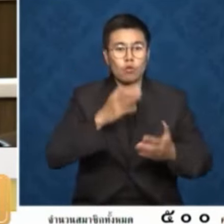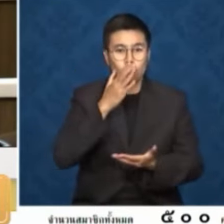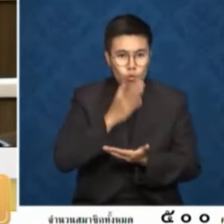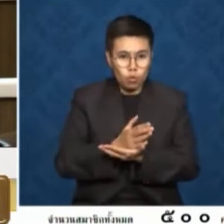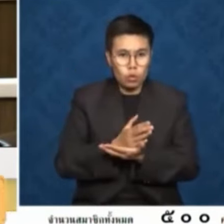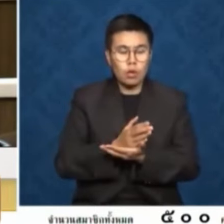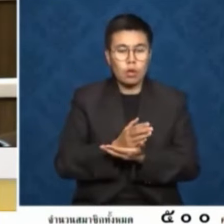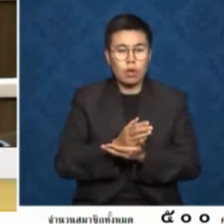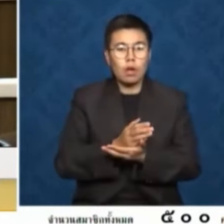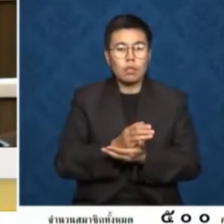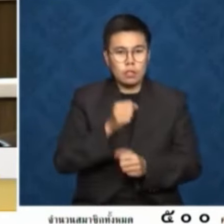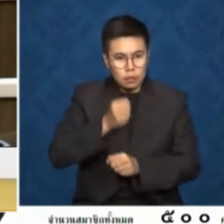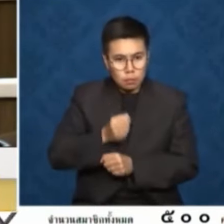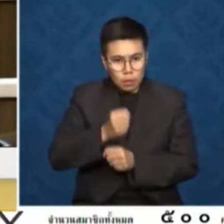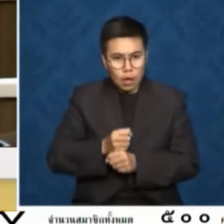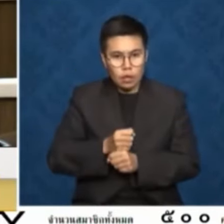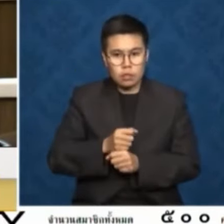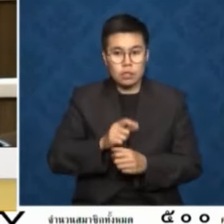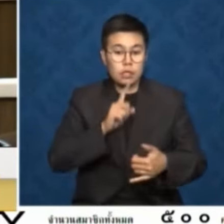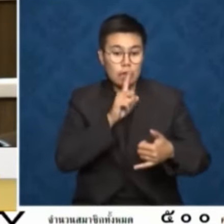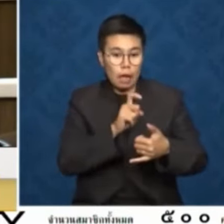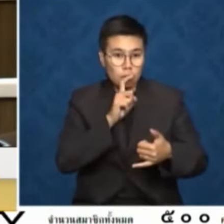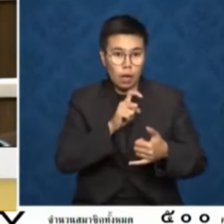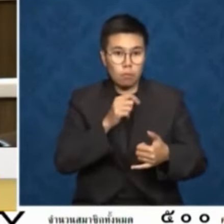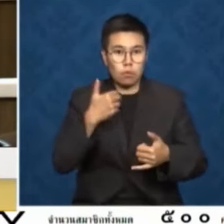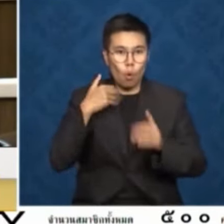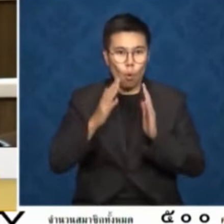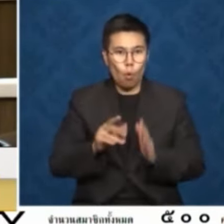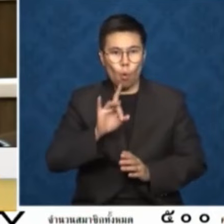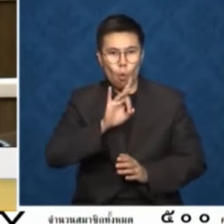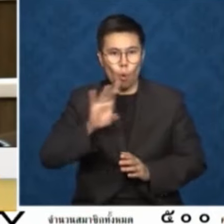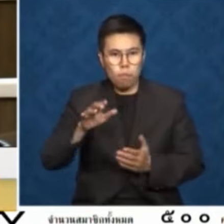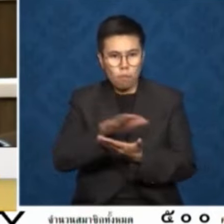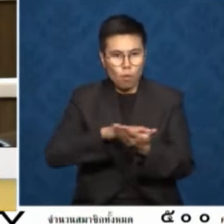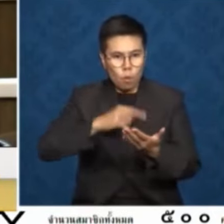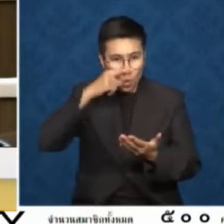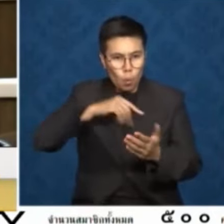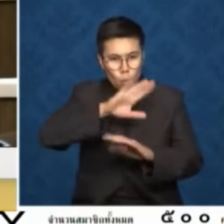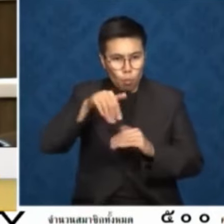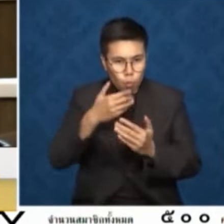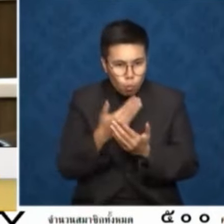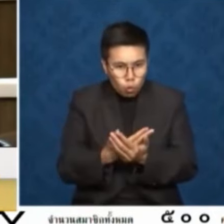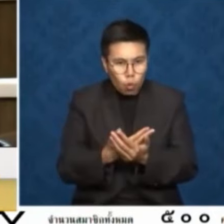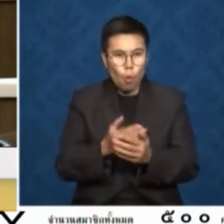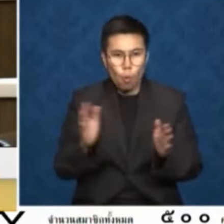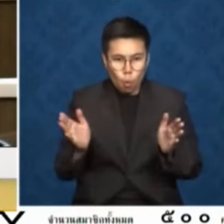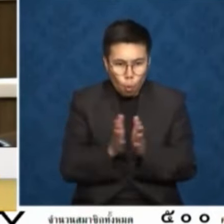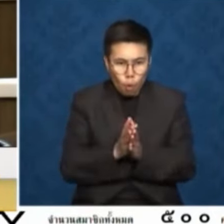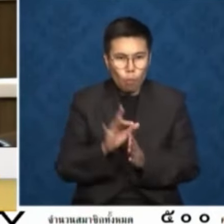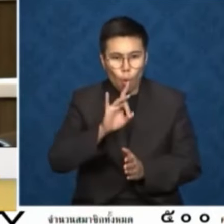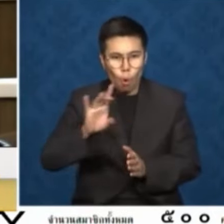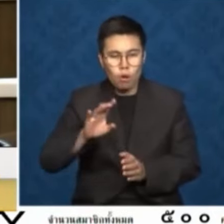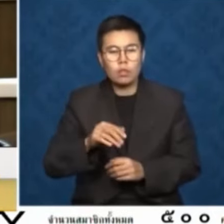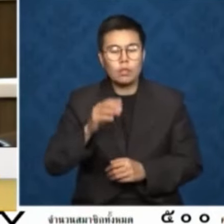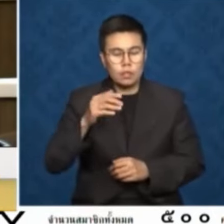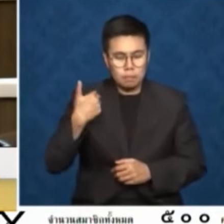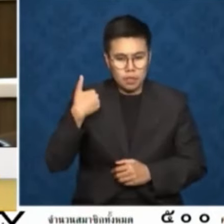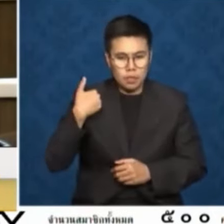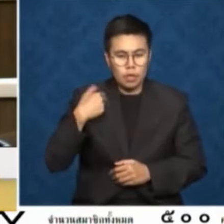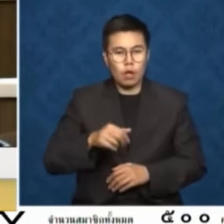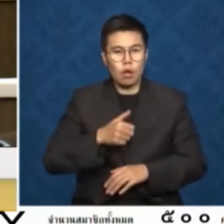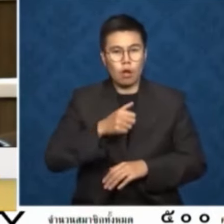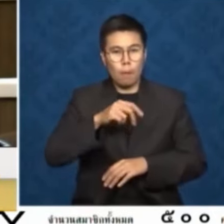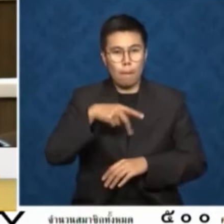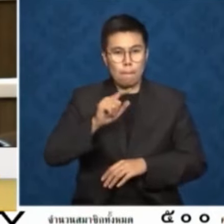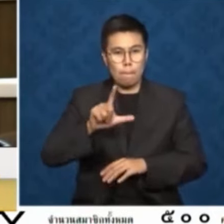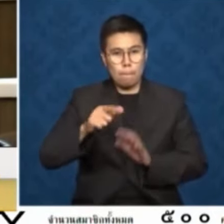ฏิบัติหน้าที่สอบสวนต่างๆนานาเป็นร้อยๆคนทั่วประเทศหลายๆท้องที่โดยให้ปลัดเทศบา